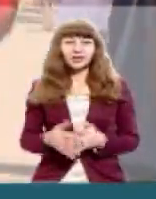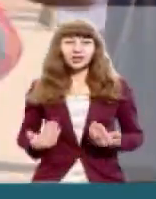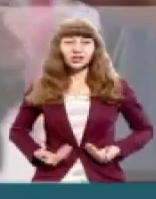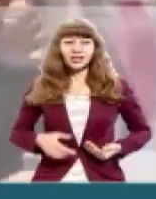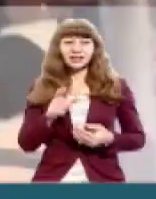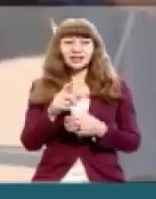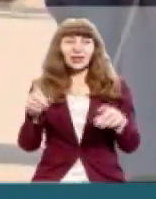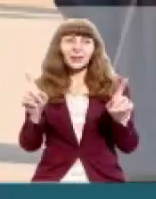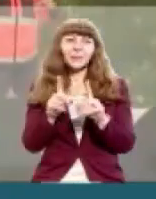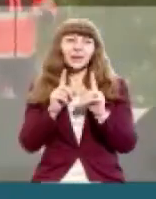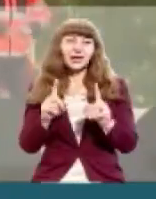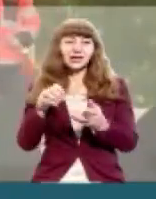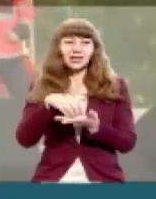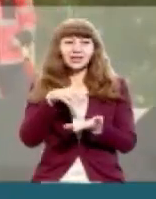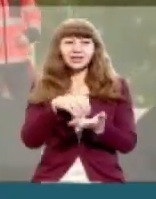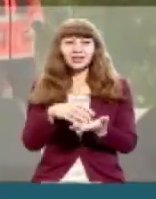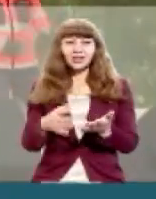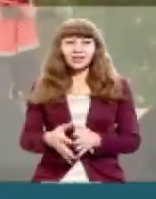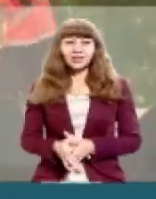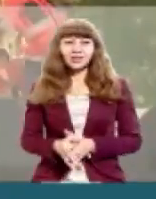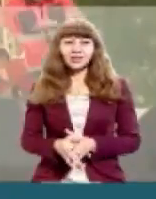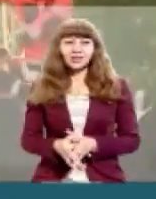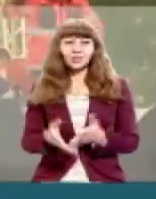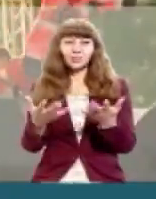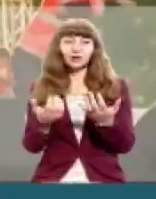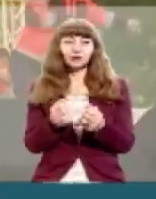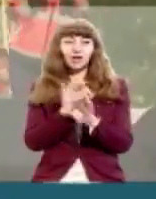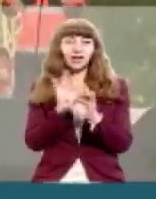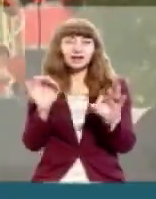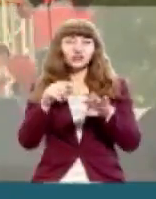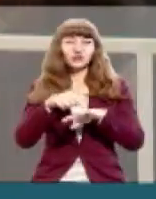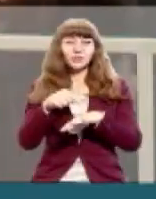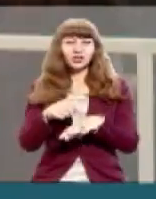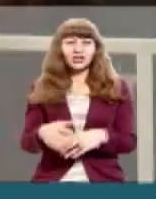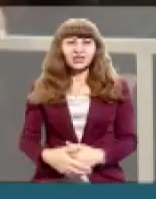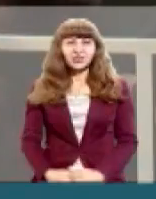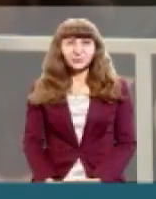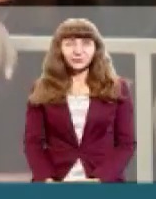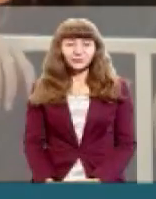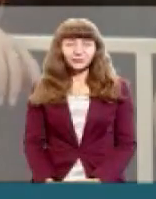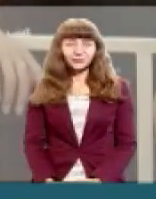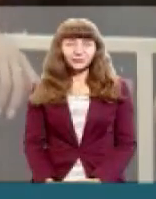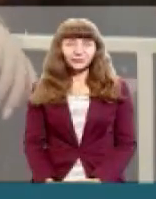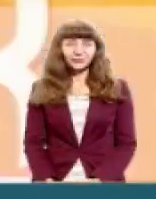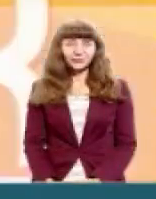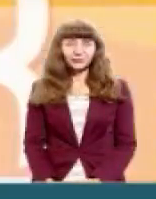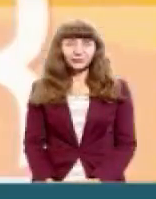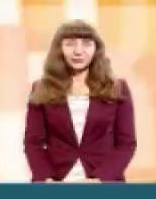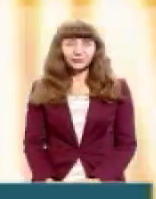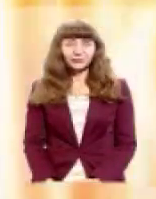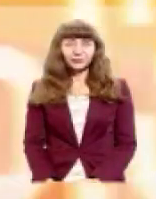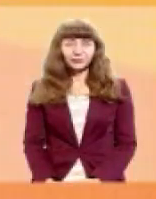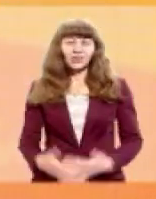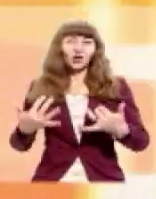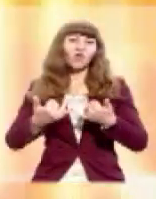күнімен кеш қонақтарын Варваринская кәсіпорнының директоры Абдурахман Исаев пен аудан әкімі Қайсар Мыржақыпов құттықтады.